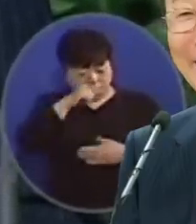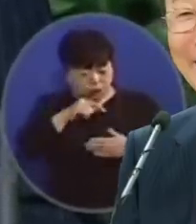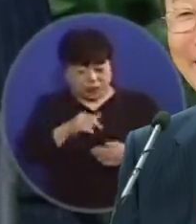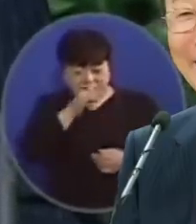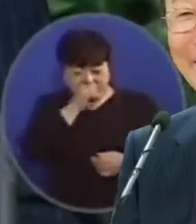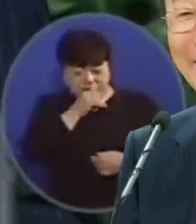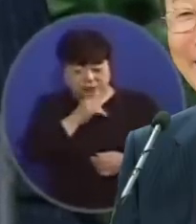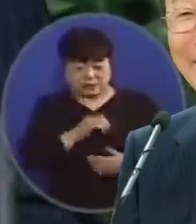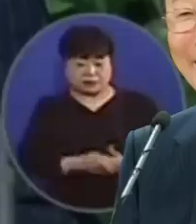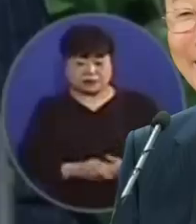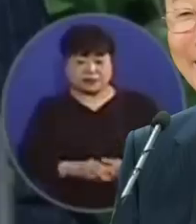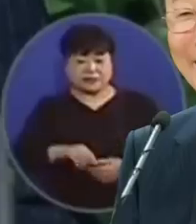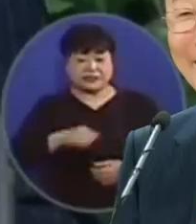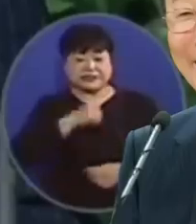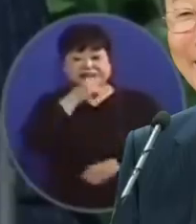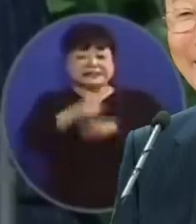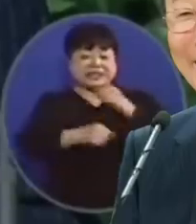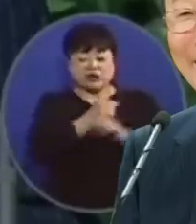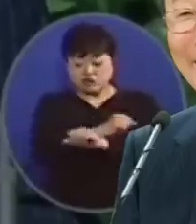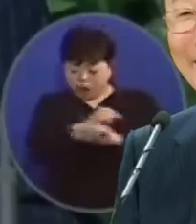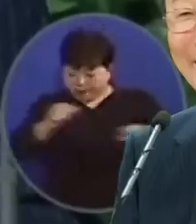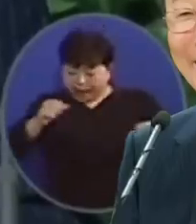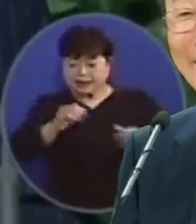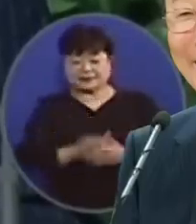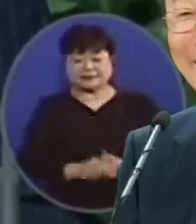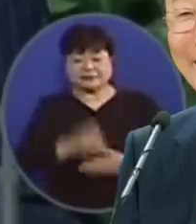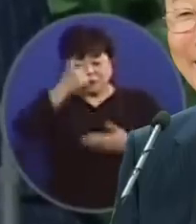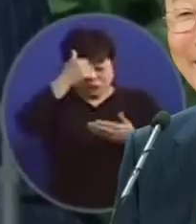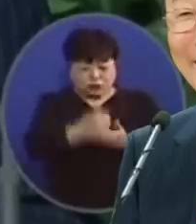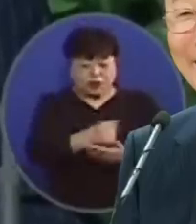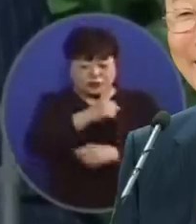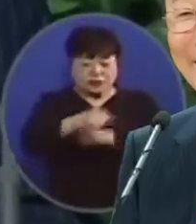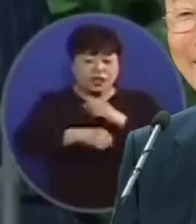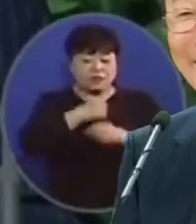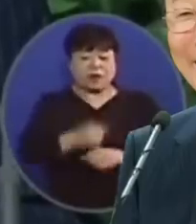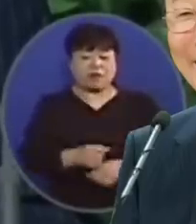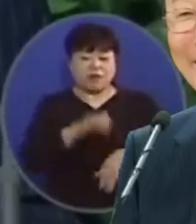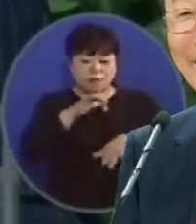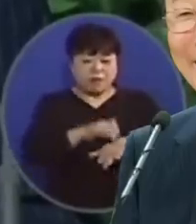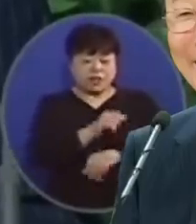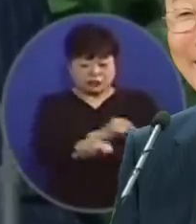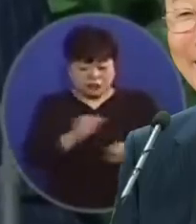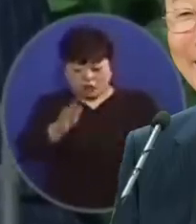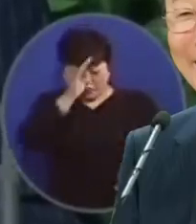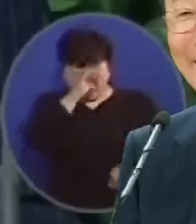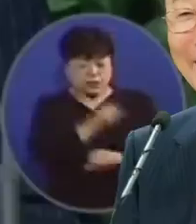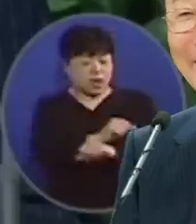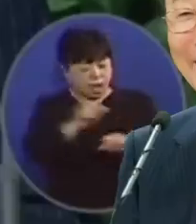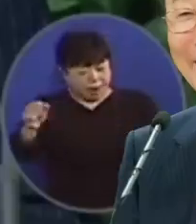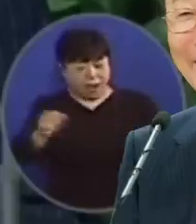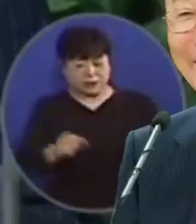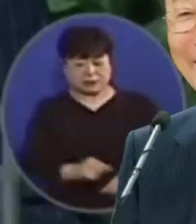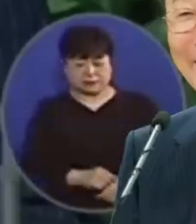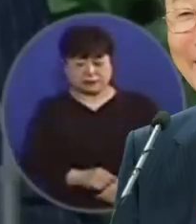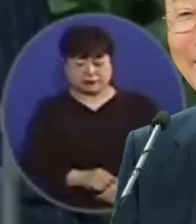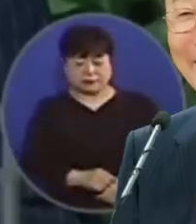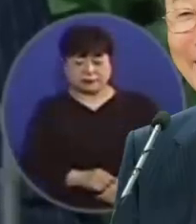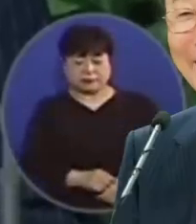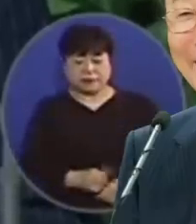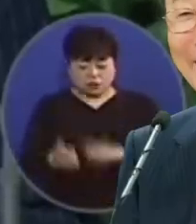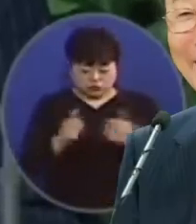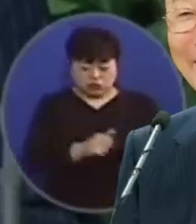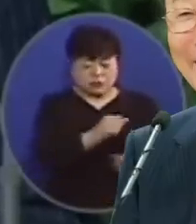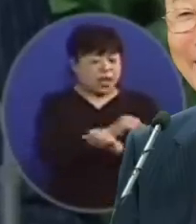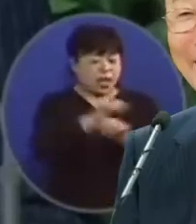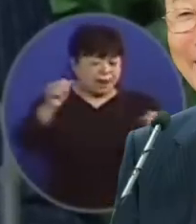될 주제는 자유와 해방입니다. 죄에서 자유를, 마귀에서 자유를, 병에서 해방을, 지주에서 해방을,